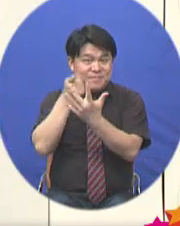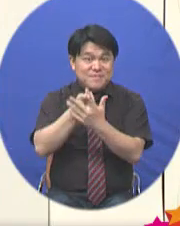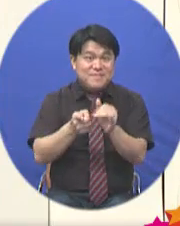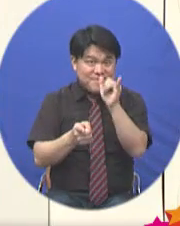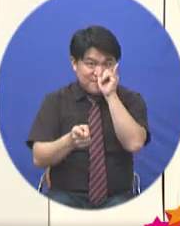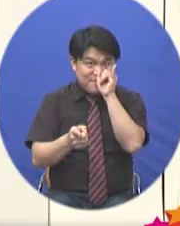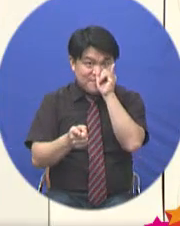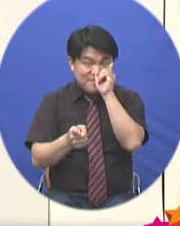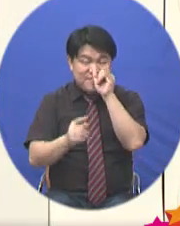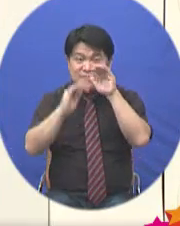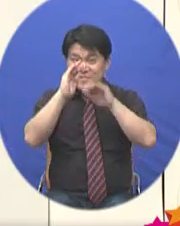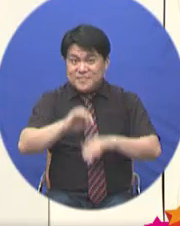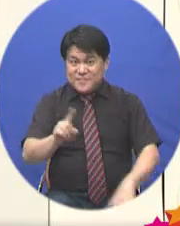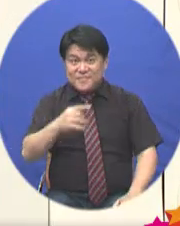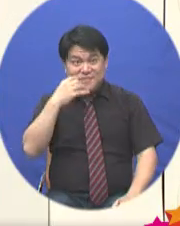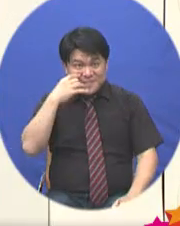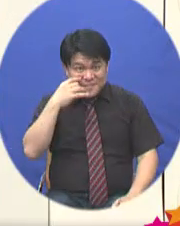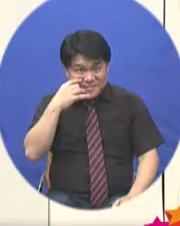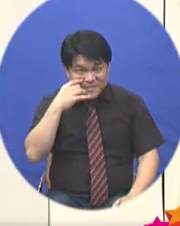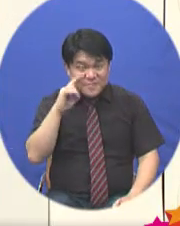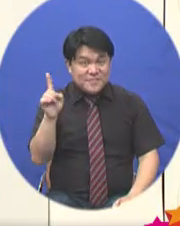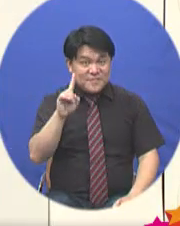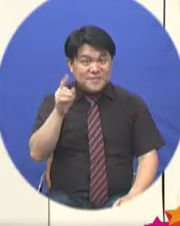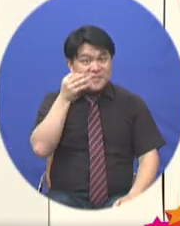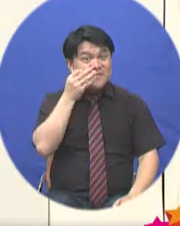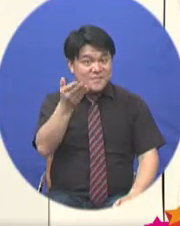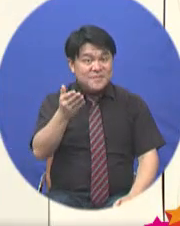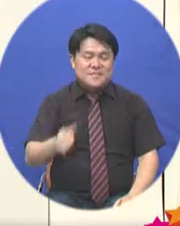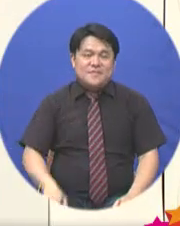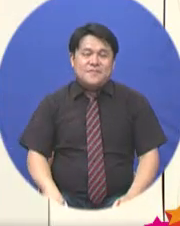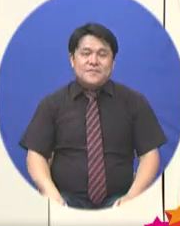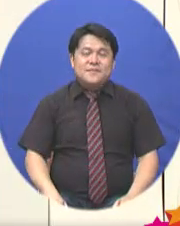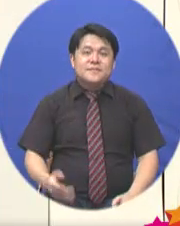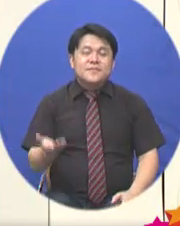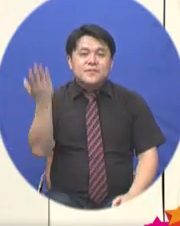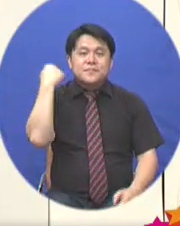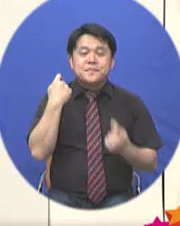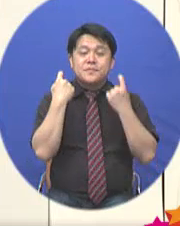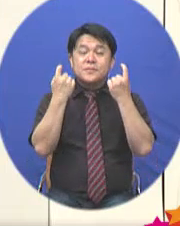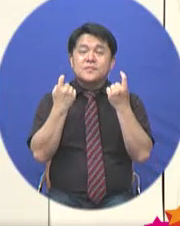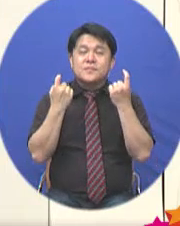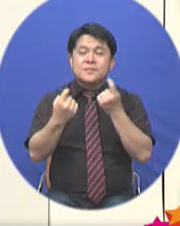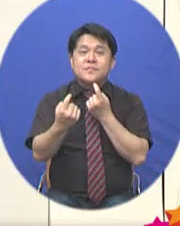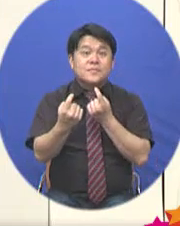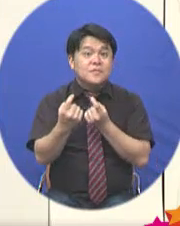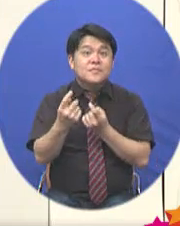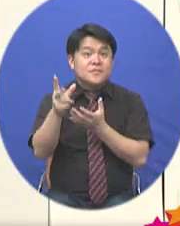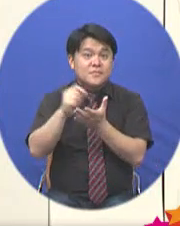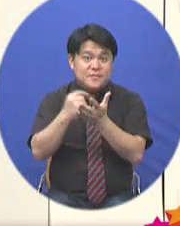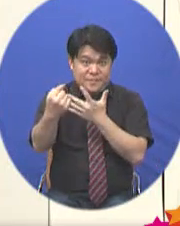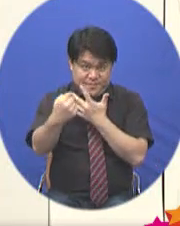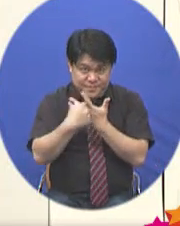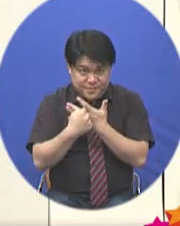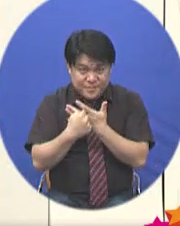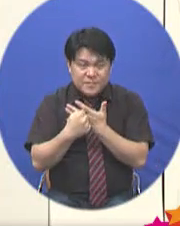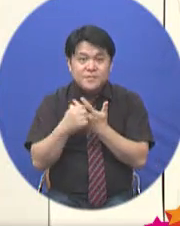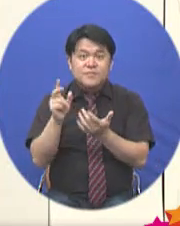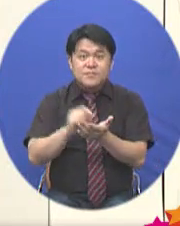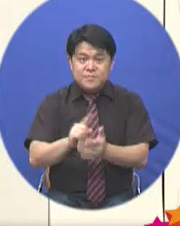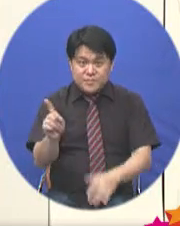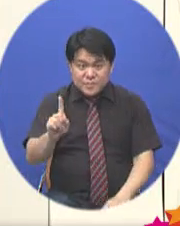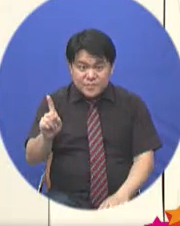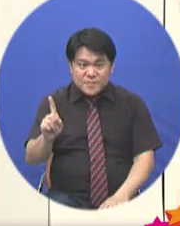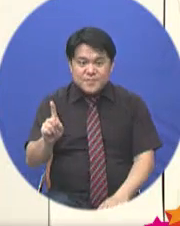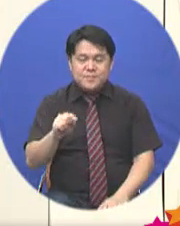퀴즈로 즐겁게 해줄지 함께 보겠습니다. 시간 여행 퀴즈. 퀴즈는 제가 드릴게요.